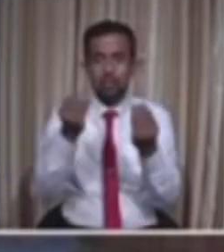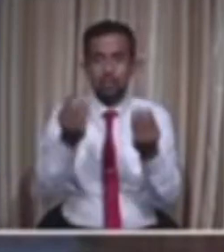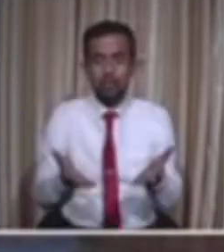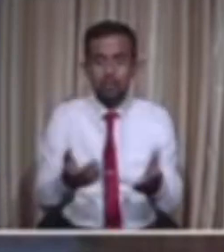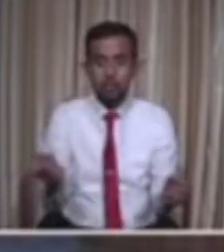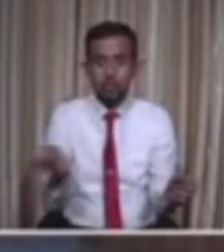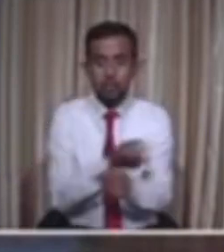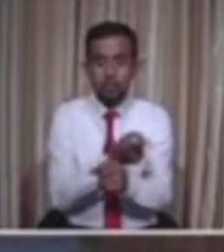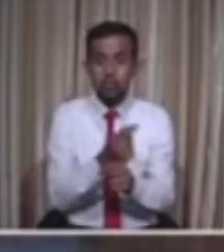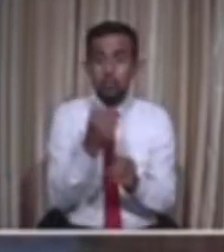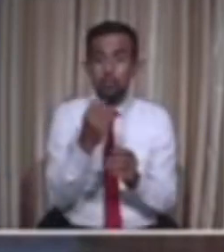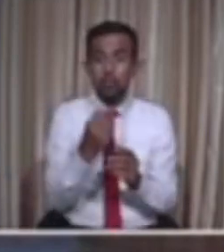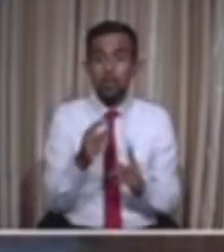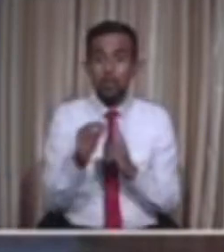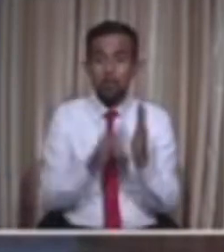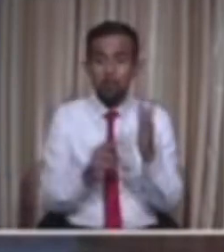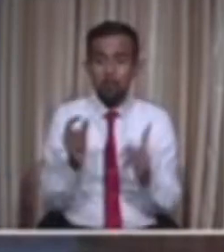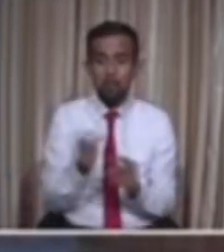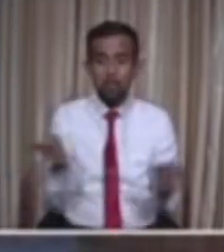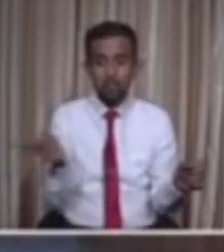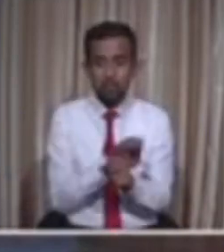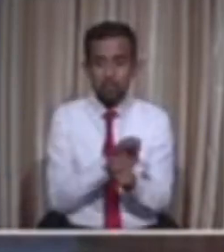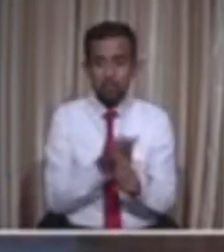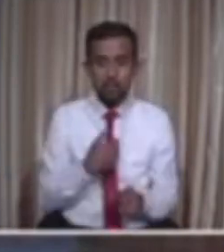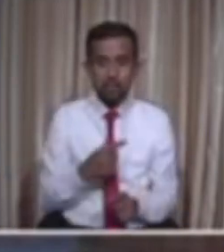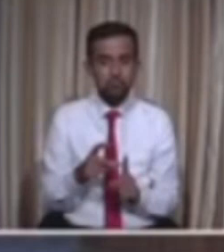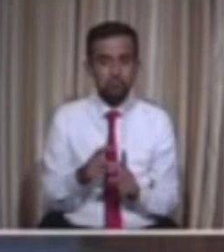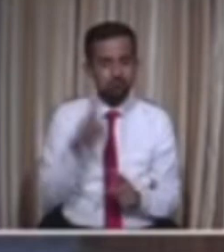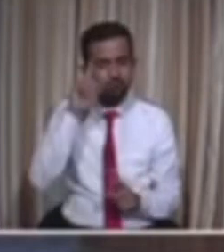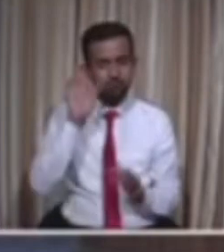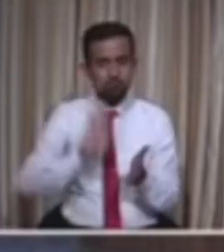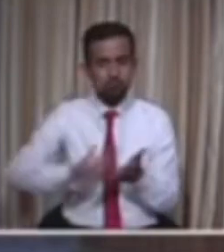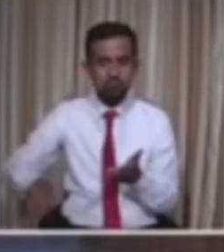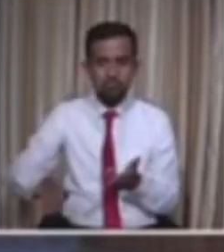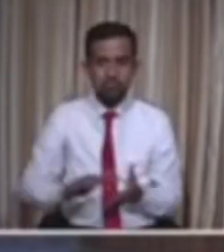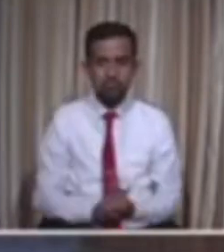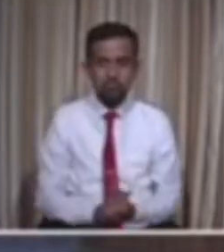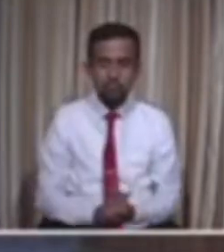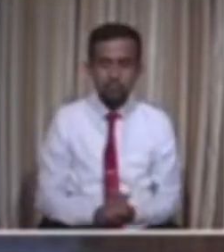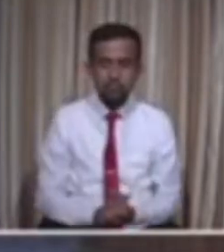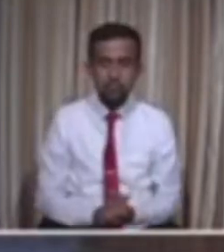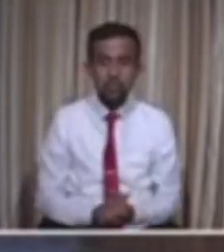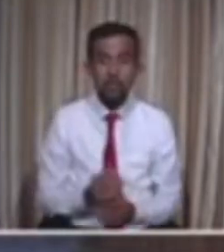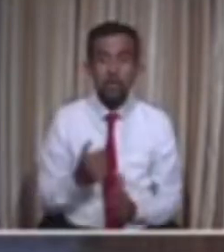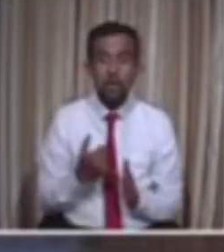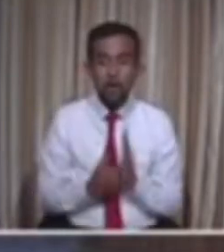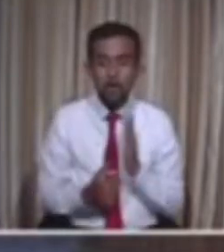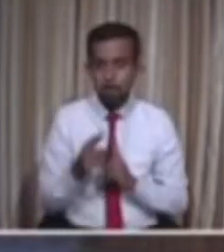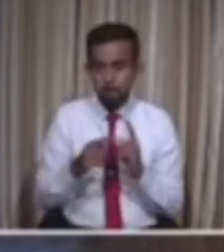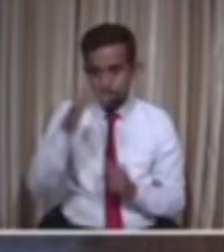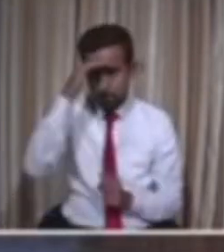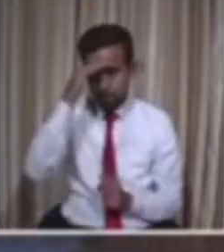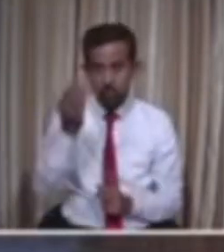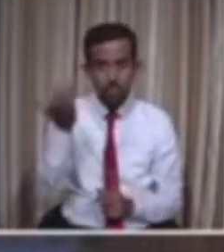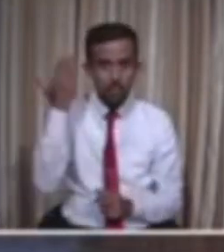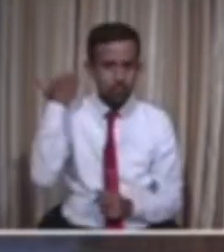ඝාතනය විවස්ථා දායකයේ මන්ත්‍රීවරයෙක්ට කරන ලද ඝාතනය අපි දැඩි ලෙසලා දකින්න ඕන විශේෂයෙන්ම ගරු මන්ත්‍රීතුමනි පෞගිය